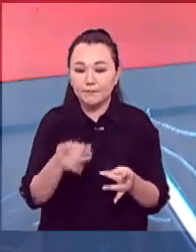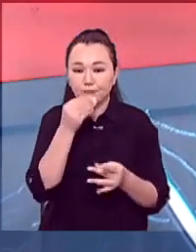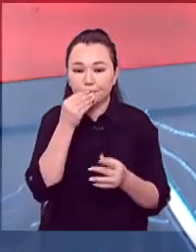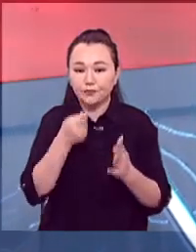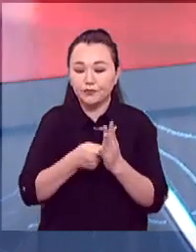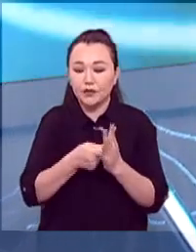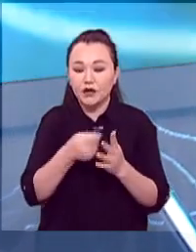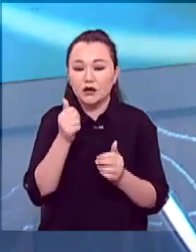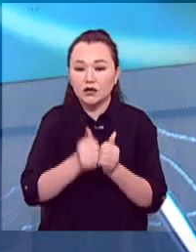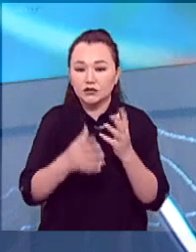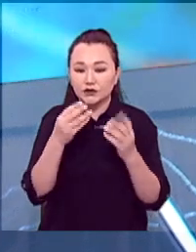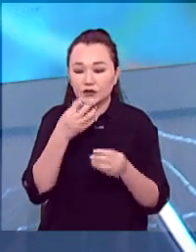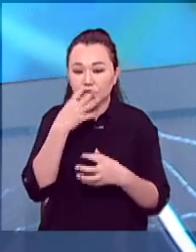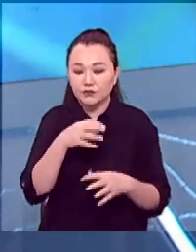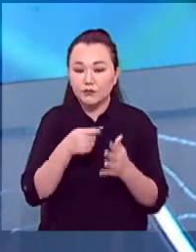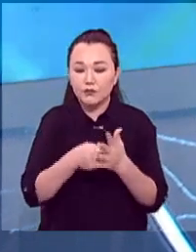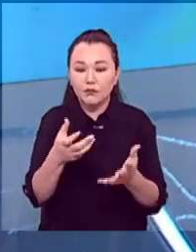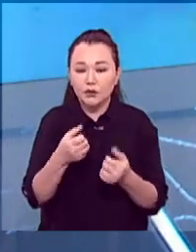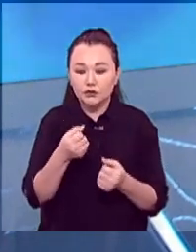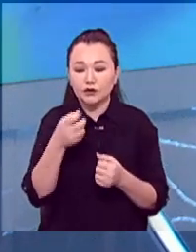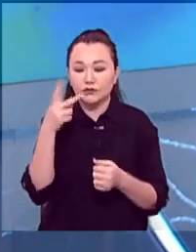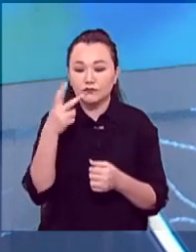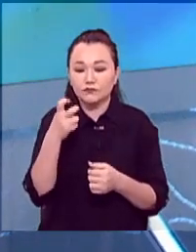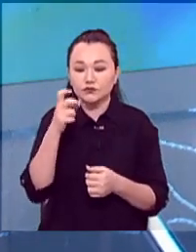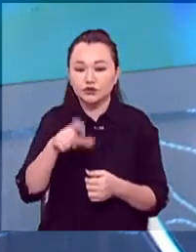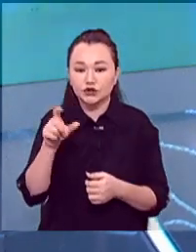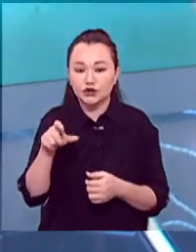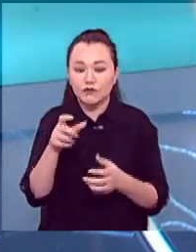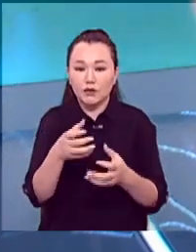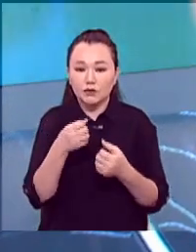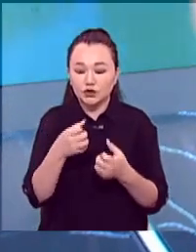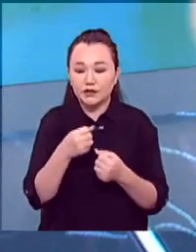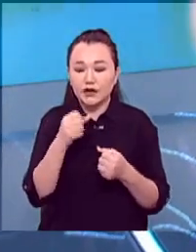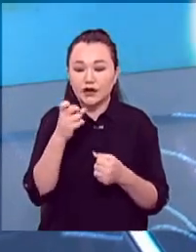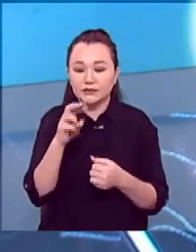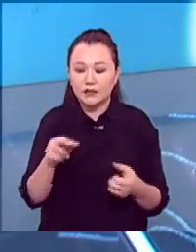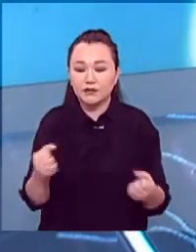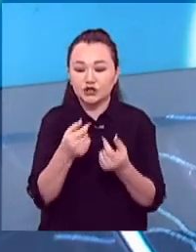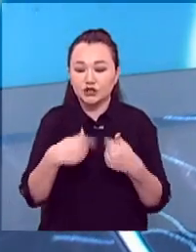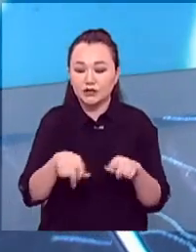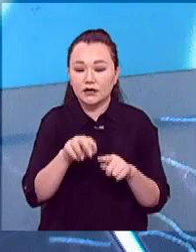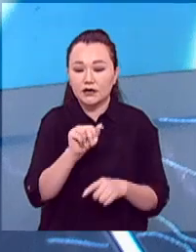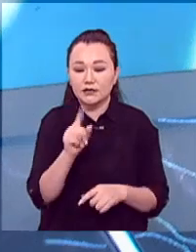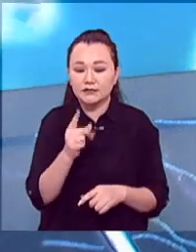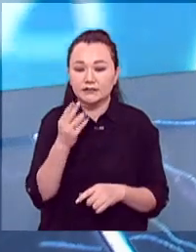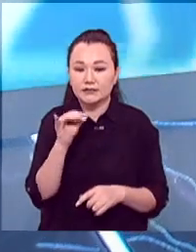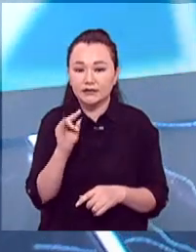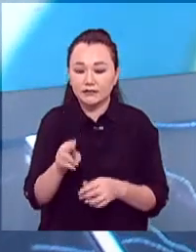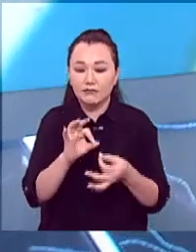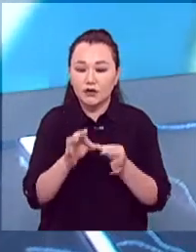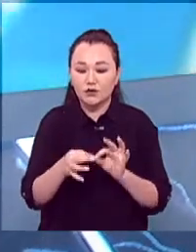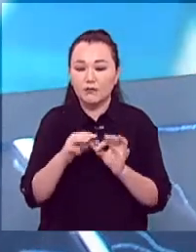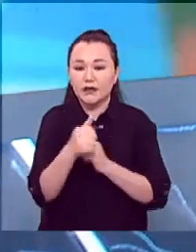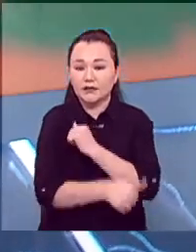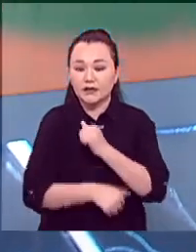ежедневно порцию горячего питания получают порядка двух сотен человек акцию поддержала компания касцинк Подробности